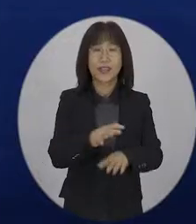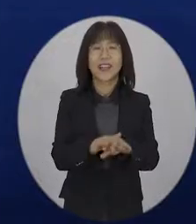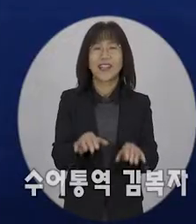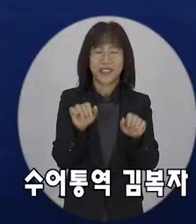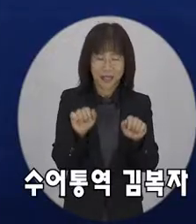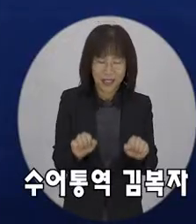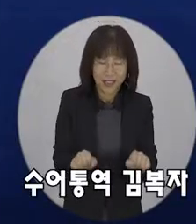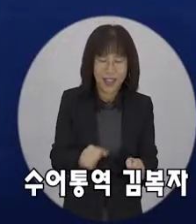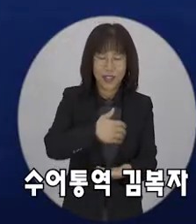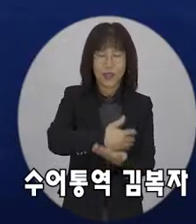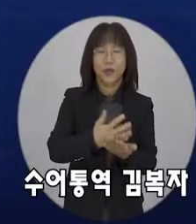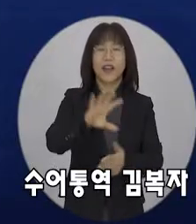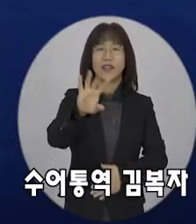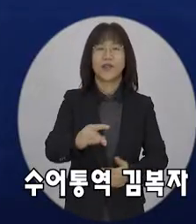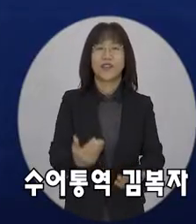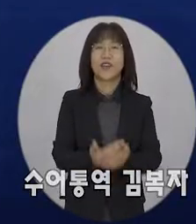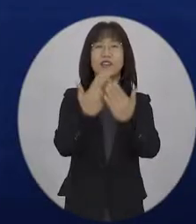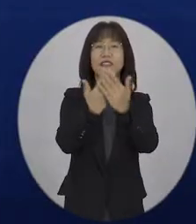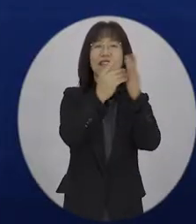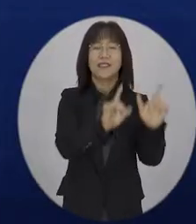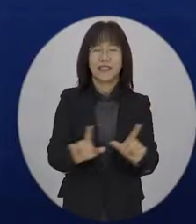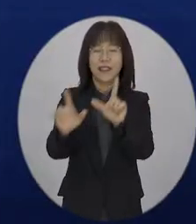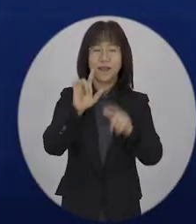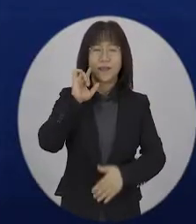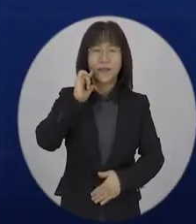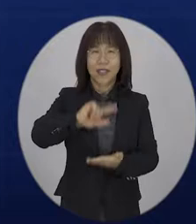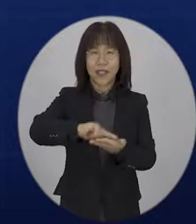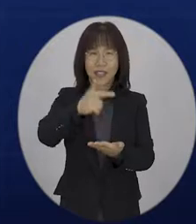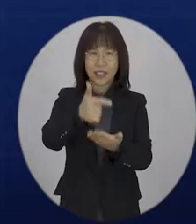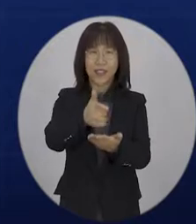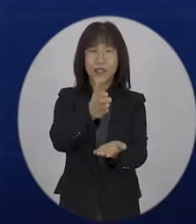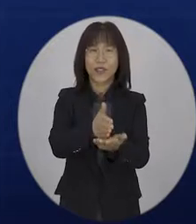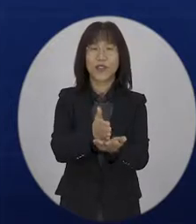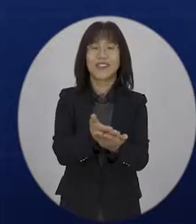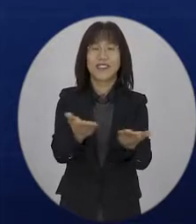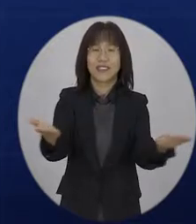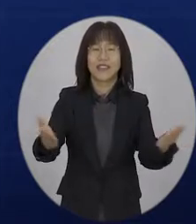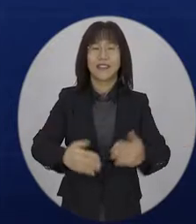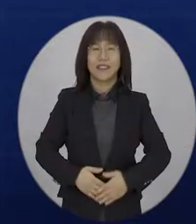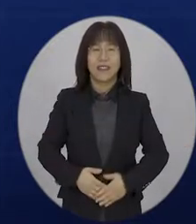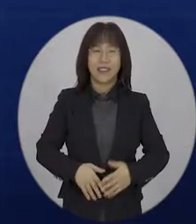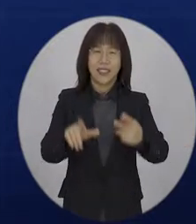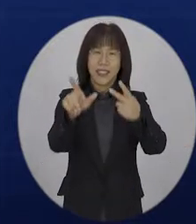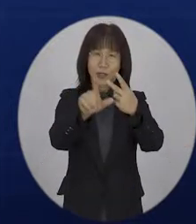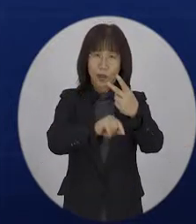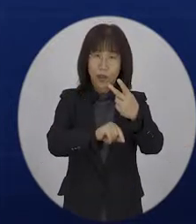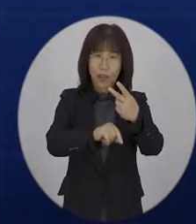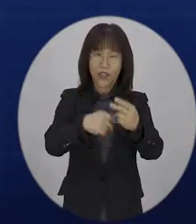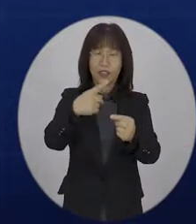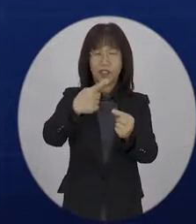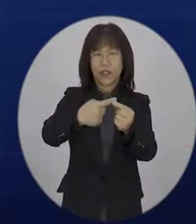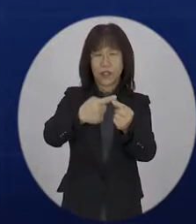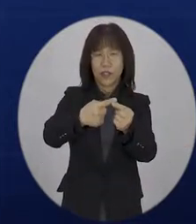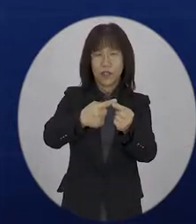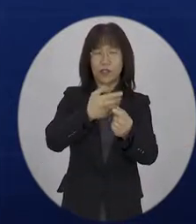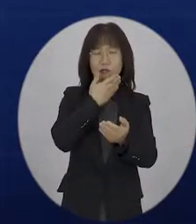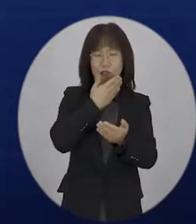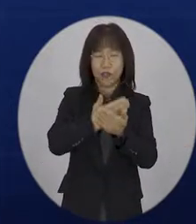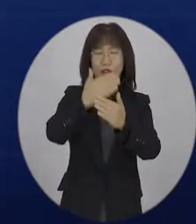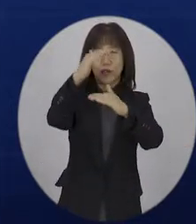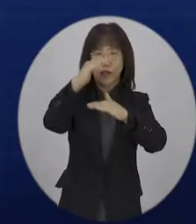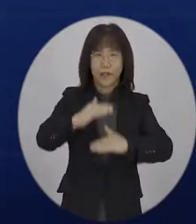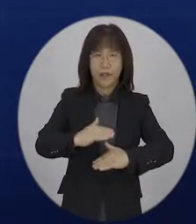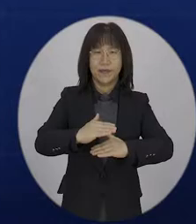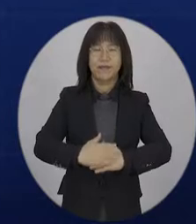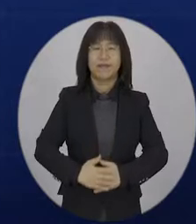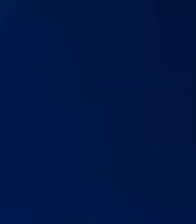구민 여러분 안녕하십니까 조화로운 성장 삶이 아름다운 강서 아이 정서 티비 김민 중이다 2월 첫째 주 주간 주요